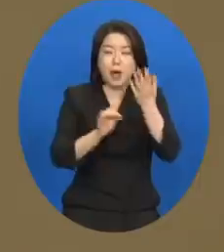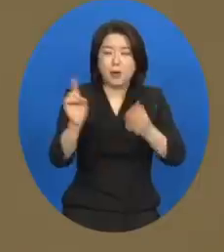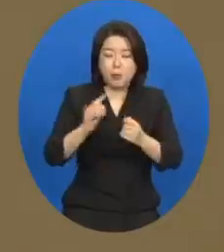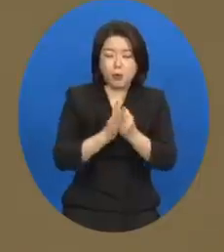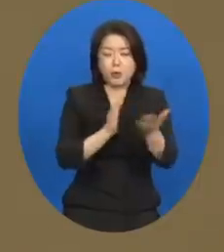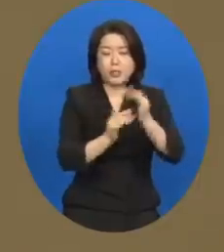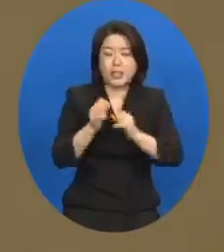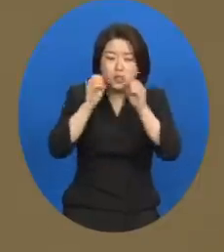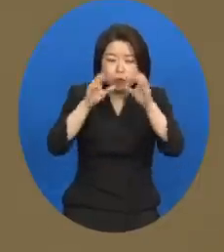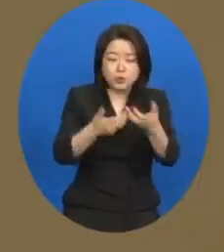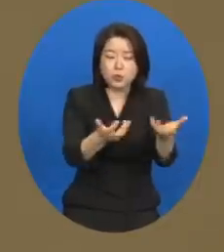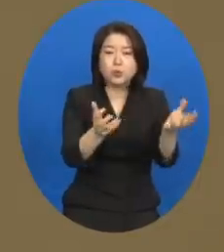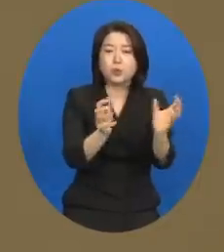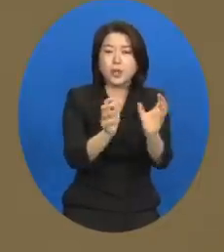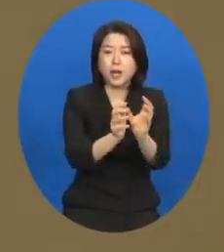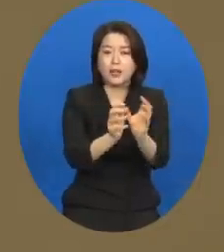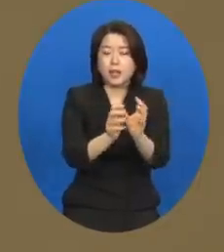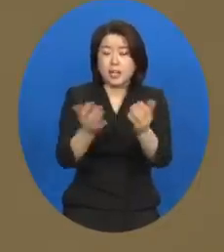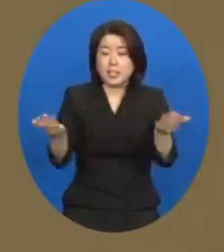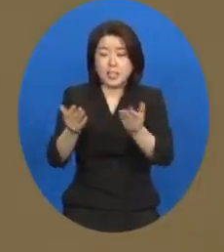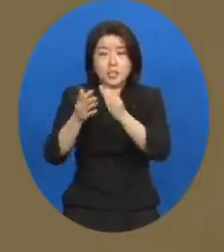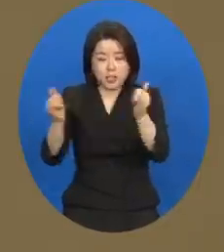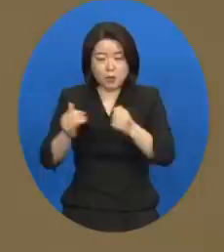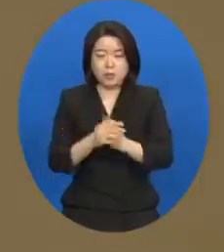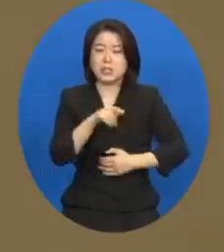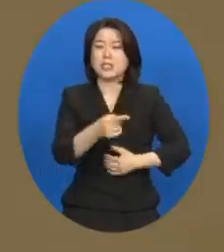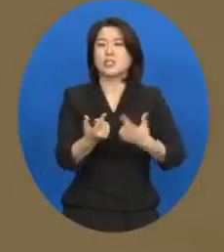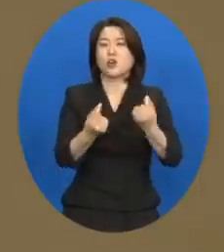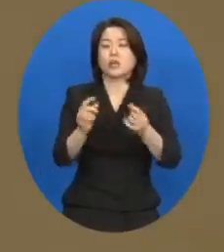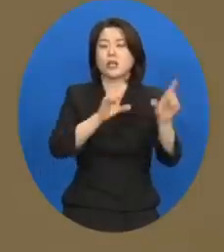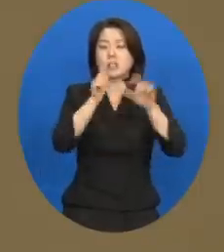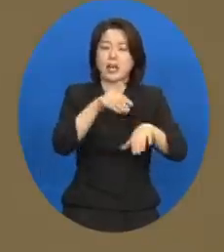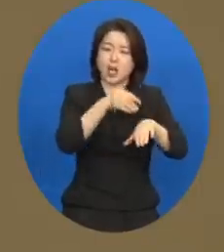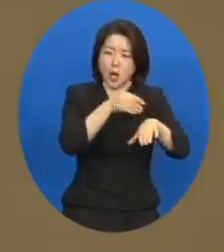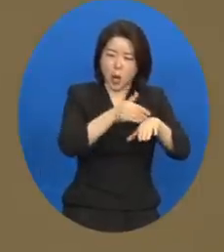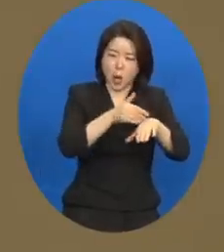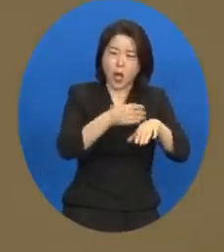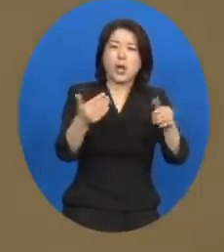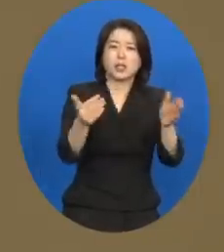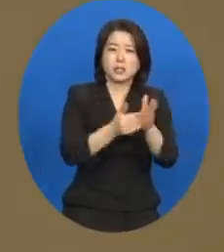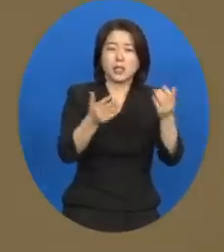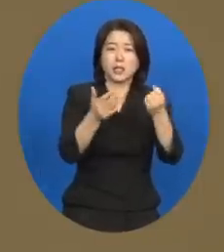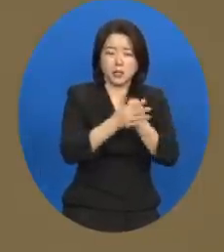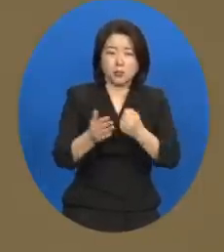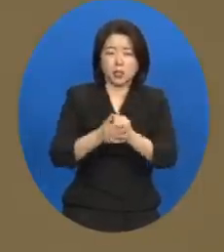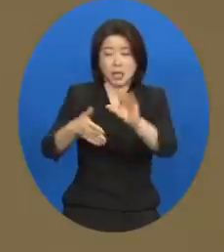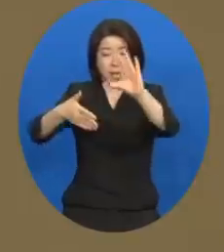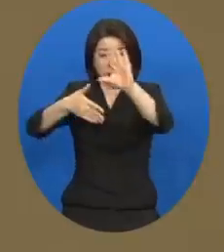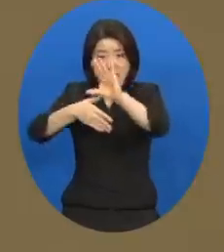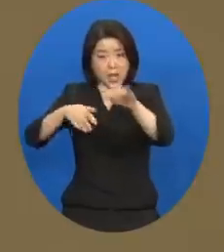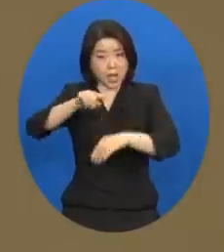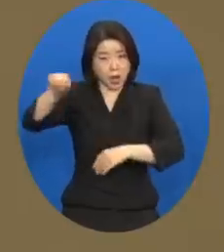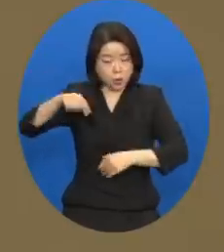이렇게 사는 훈련을 받았기 때문에 라틴 아메리카, 남미의